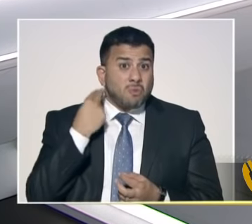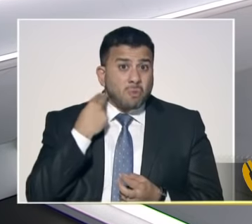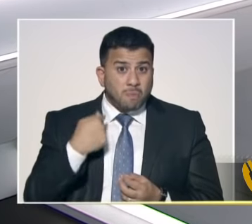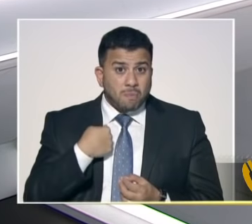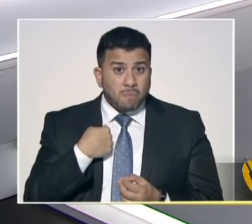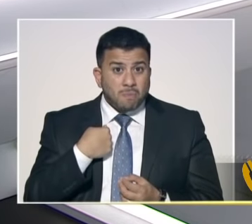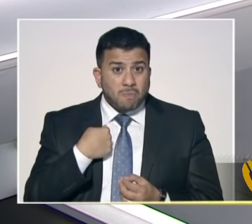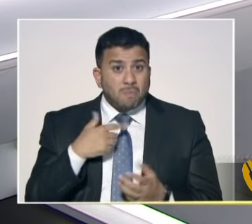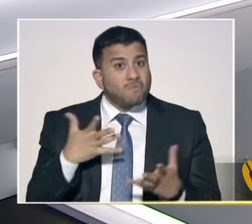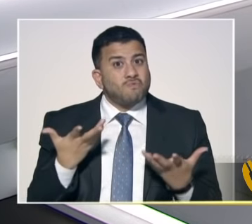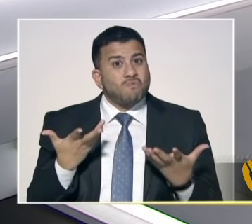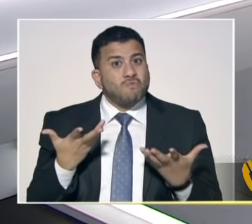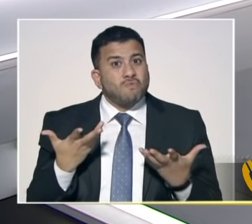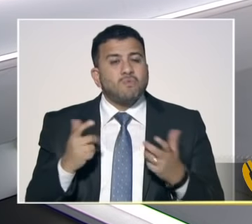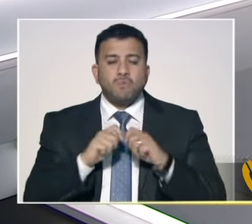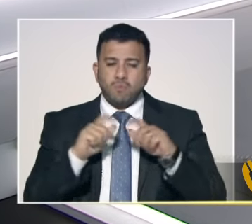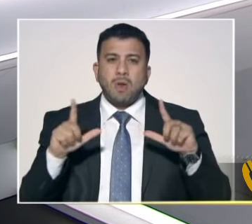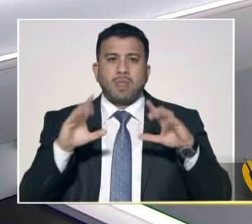نعم.